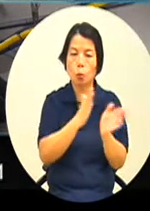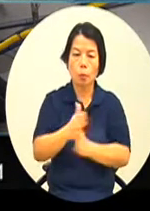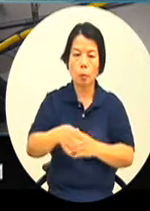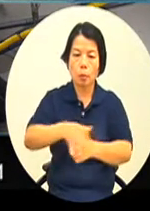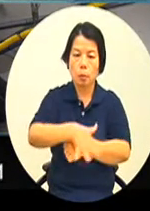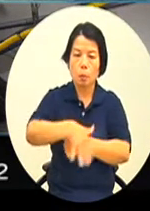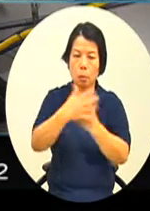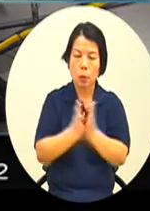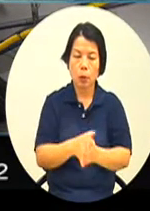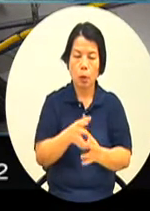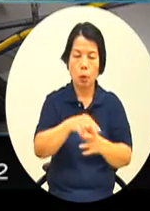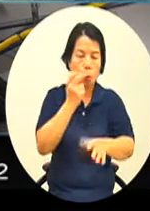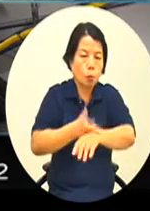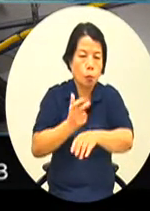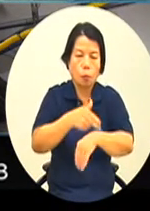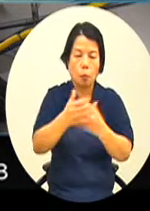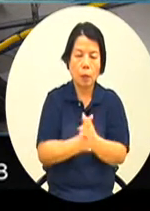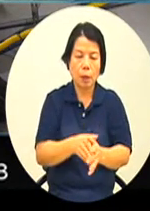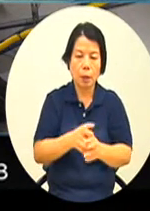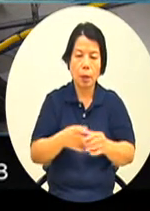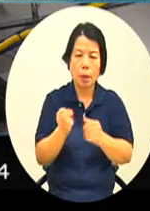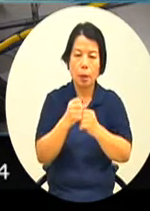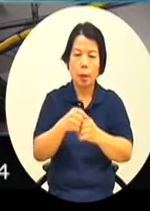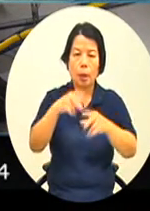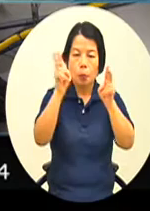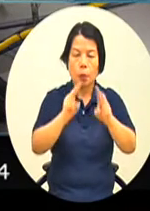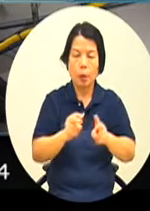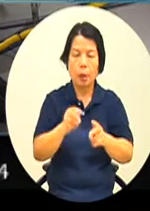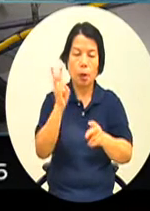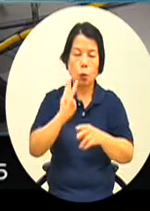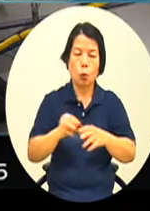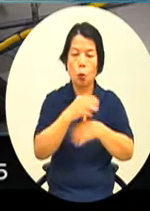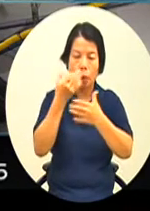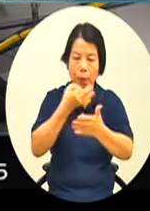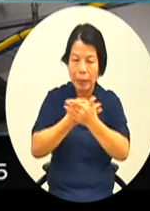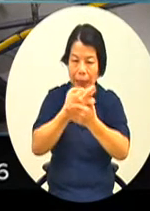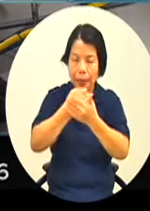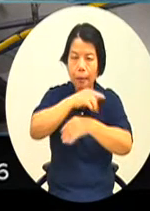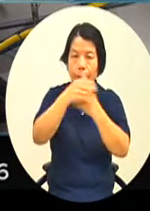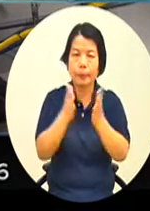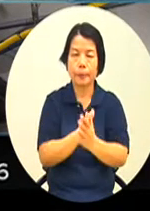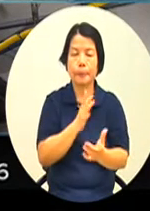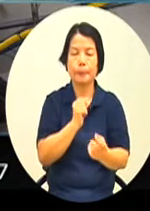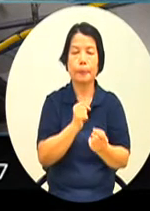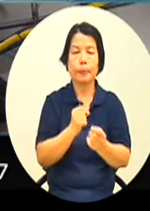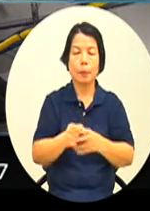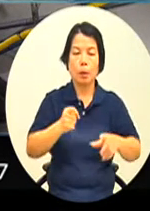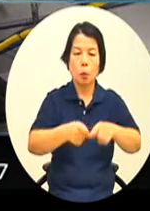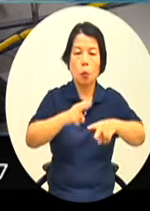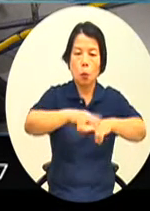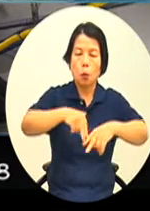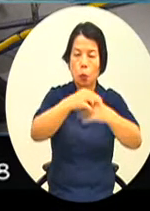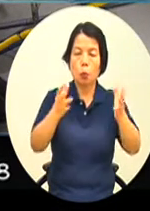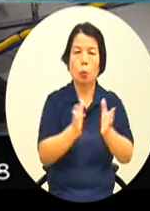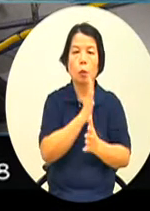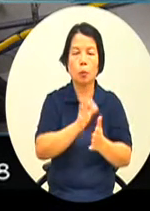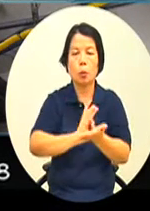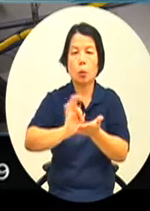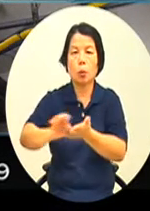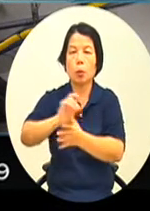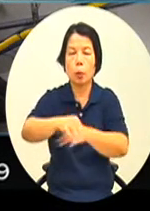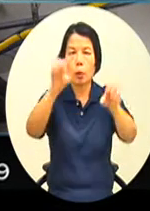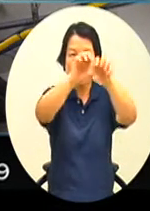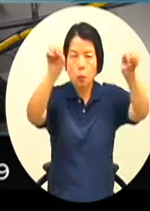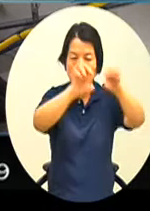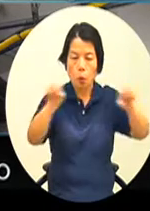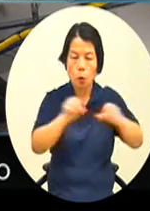科技的方式来进行这个节能的预控哦。那四维行政中心的公共环境的公共区域也全面汰换这个传统灯管哦，为